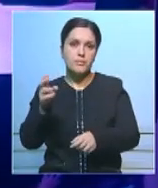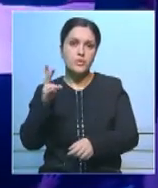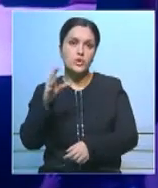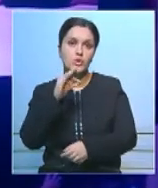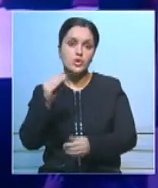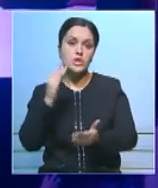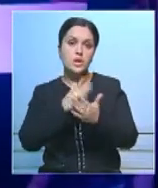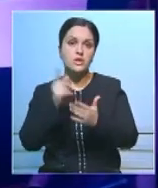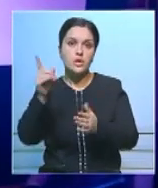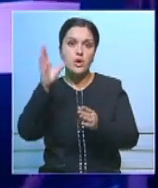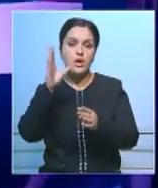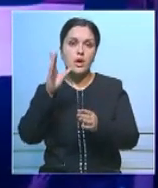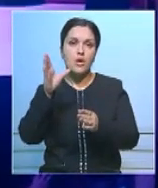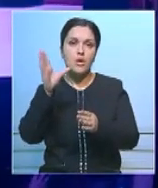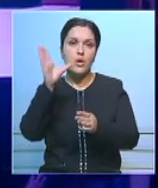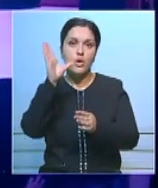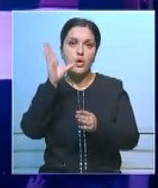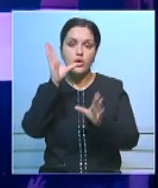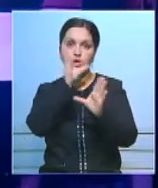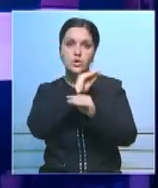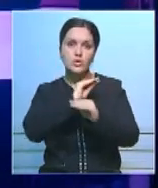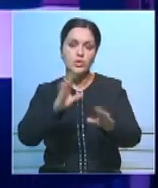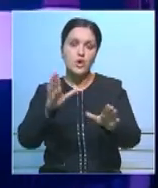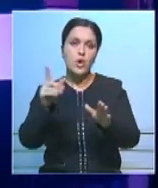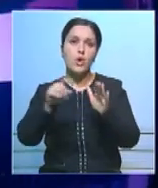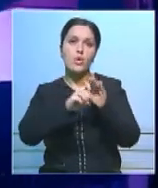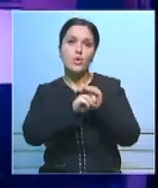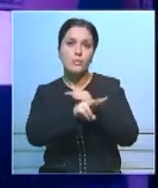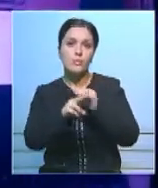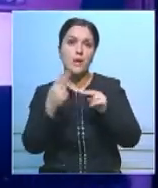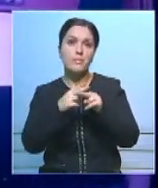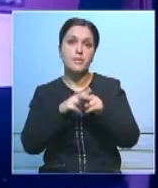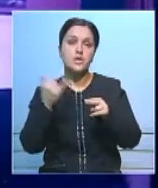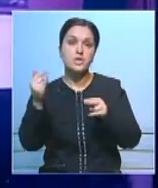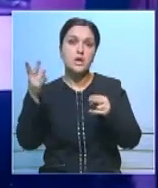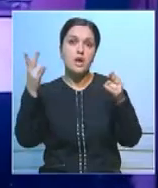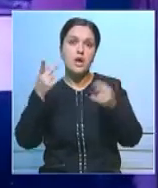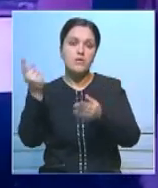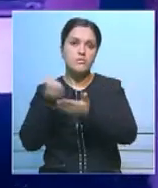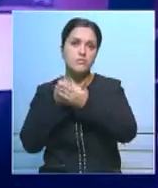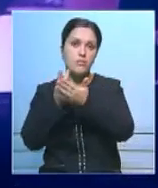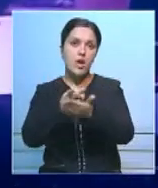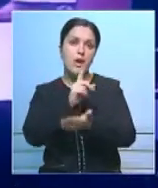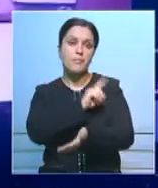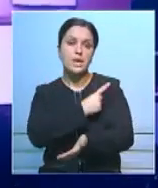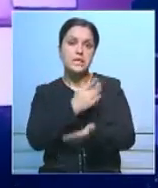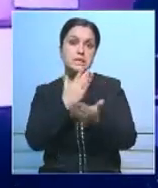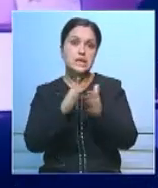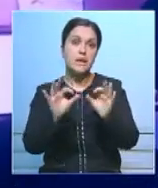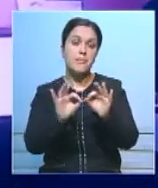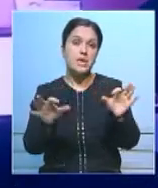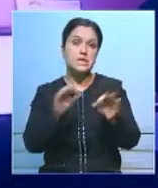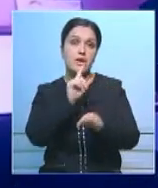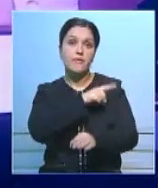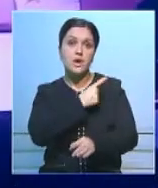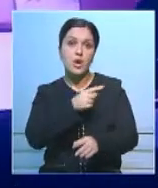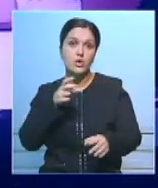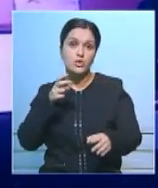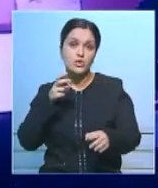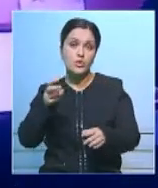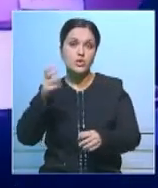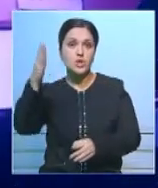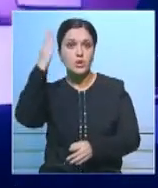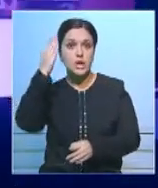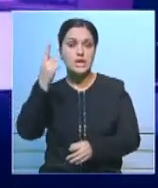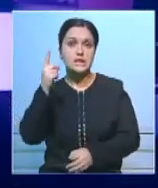ножом. Нападавшему не удалось далеко убежать. А вот пострадавший теперь недели две проведет в больнице. По словам врачей, нож проник в